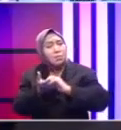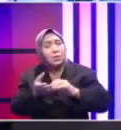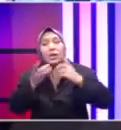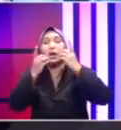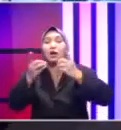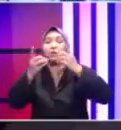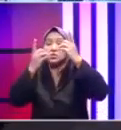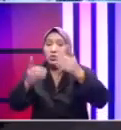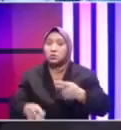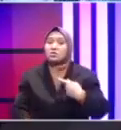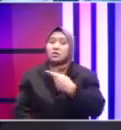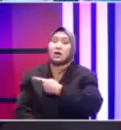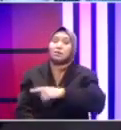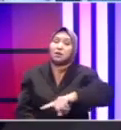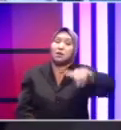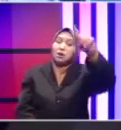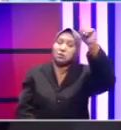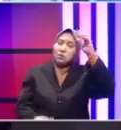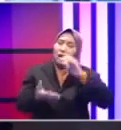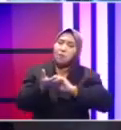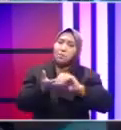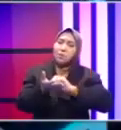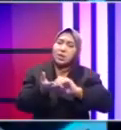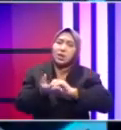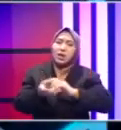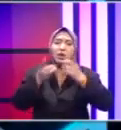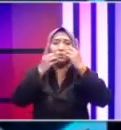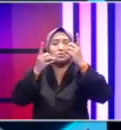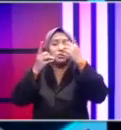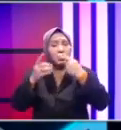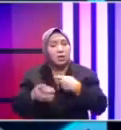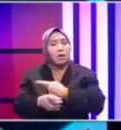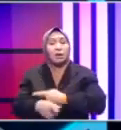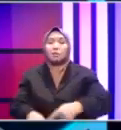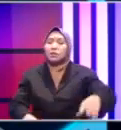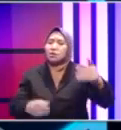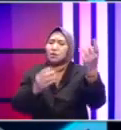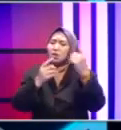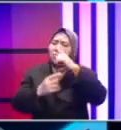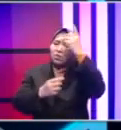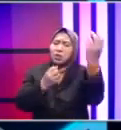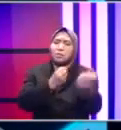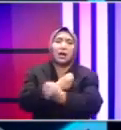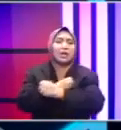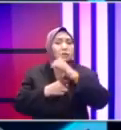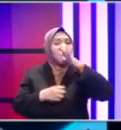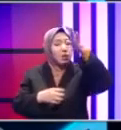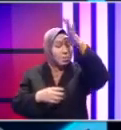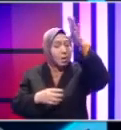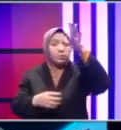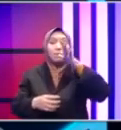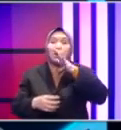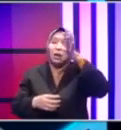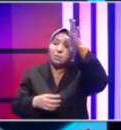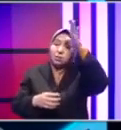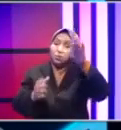dosa-dosa kami Ya Allah ampunilah dosa-dosa kami ya rohman ampunilah dosa-dosa Ibu Ayah kami ibu